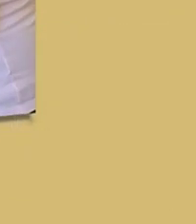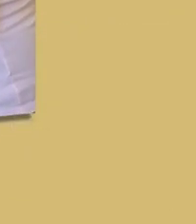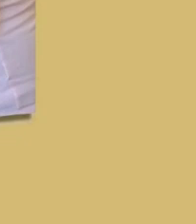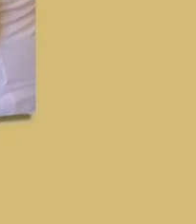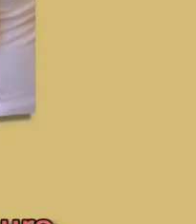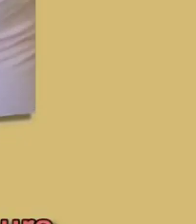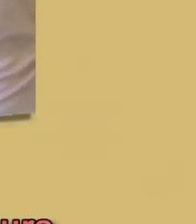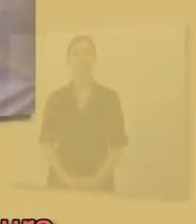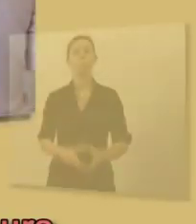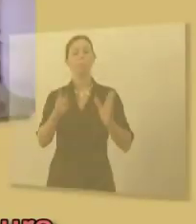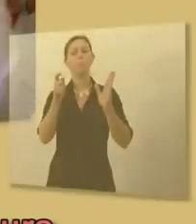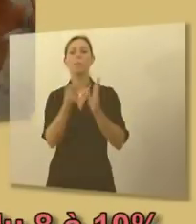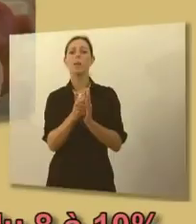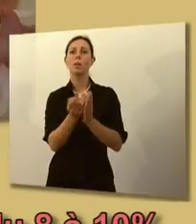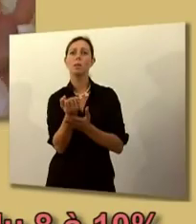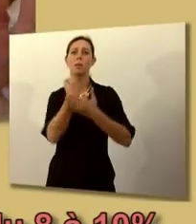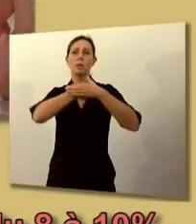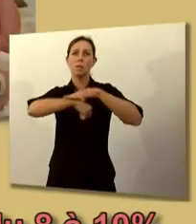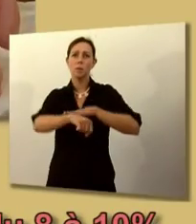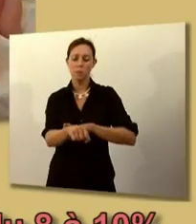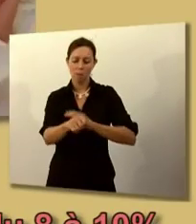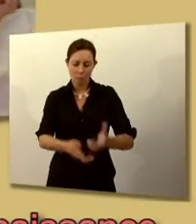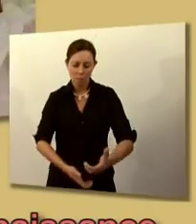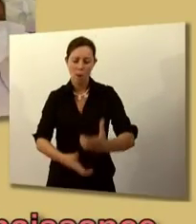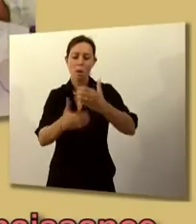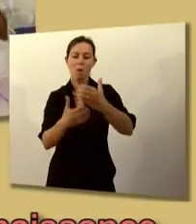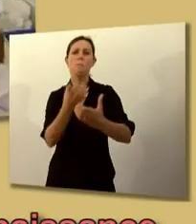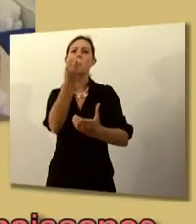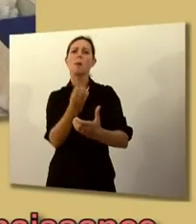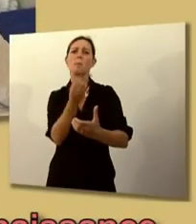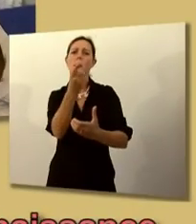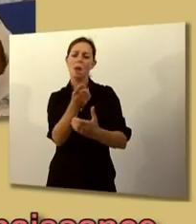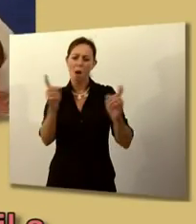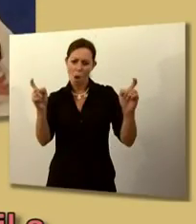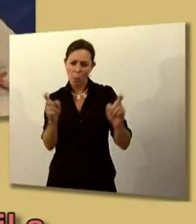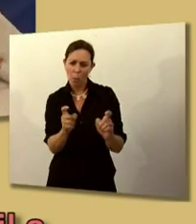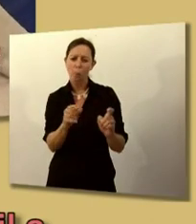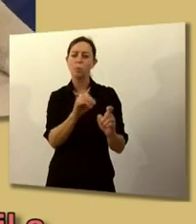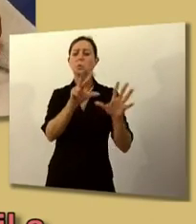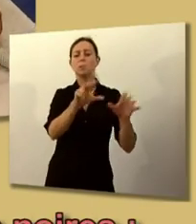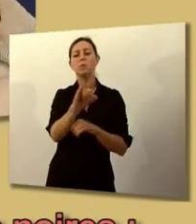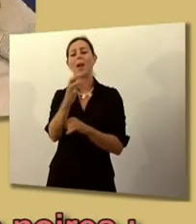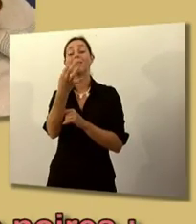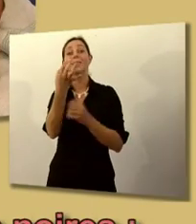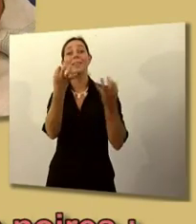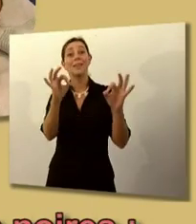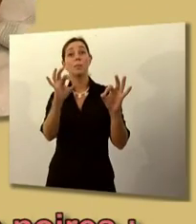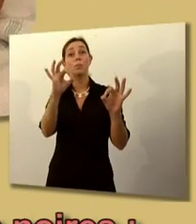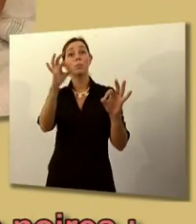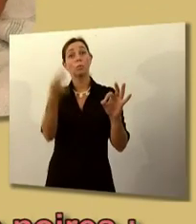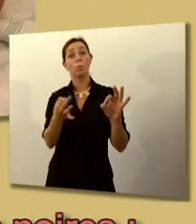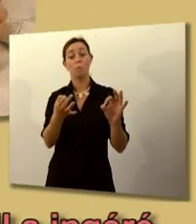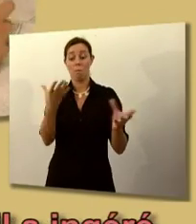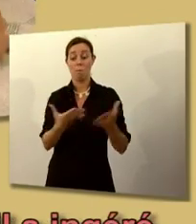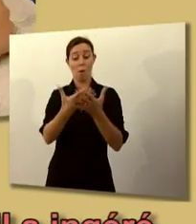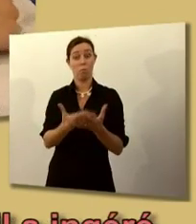Donc, pendant les premiers jours, votre bébé a perdu du poids. Il peut perdre jusqu'à 10% de son poids de naissance. Au début, il y a des